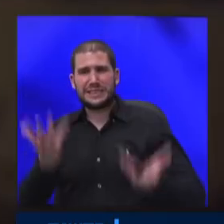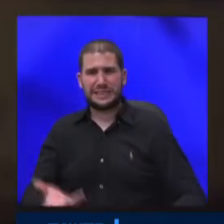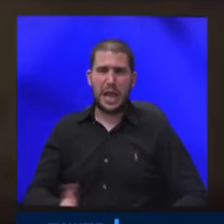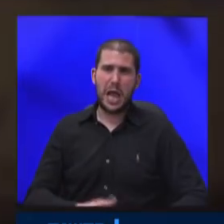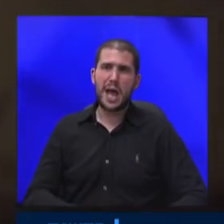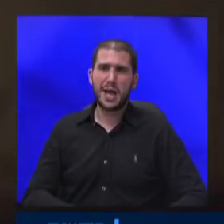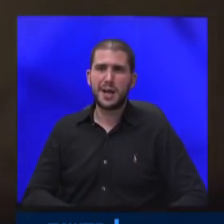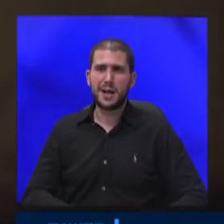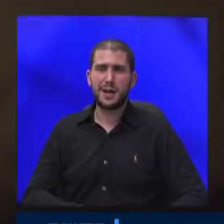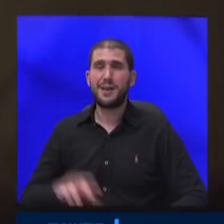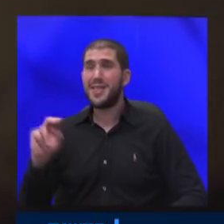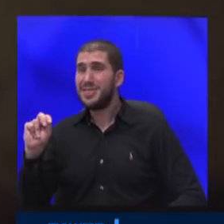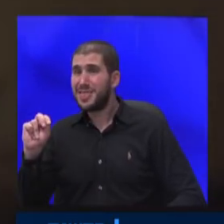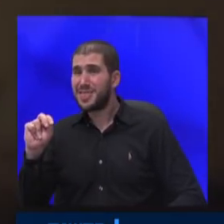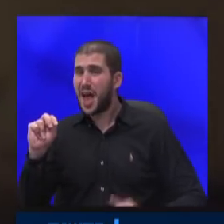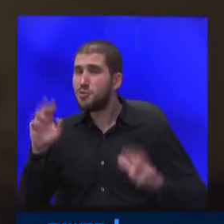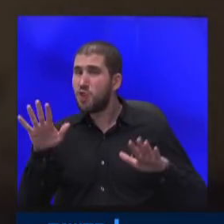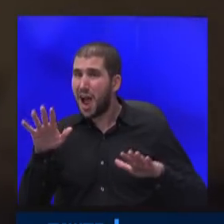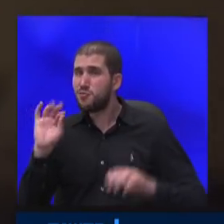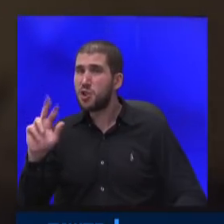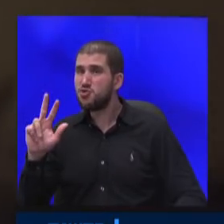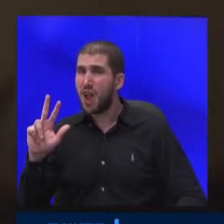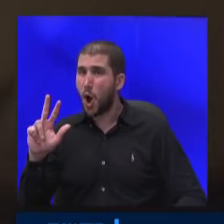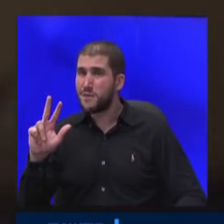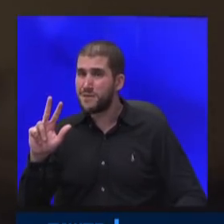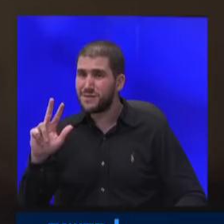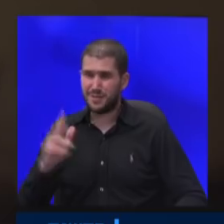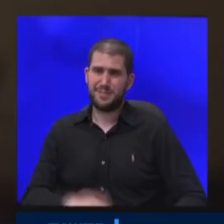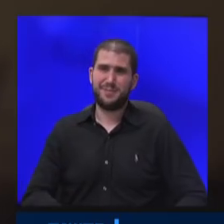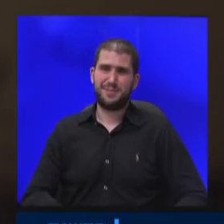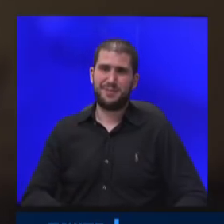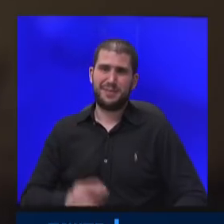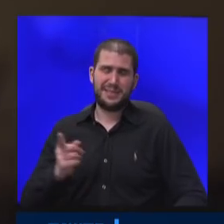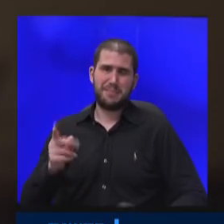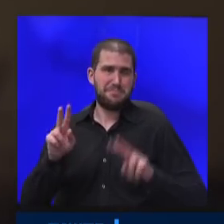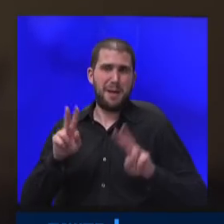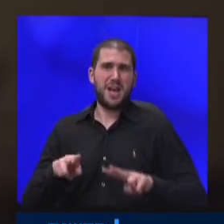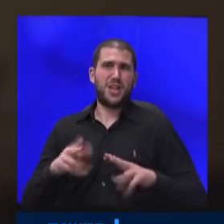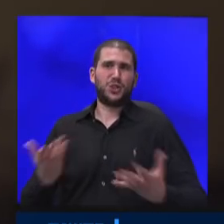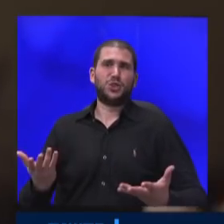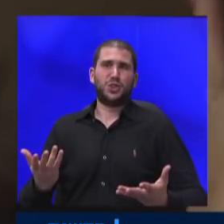האובססיות. נינה, בשחף של צ'כוב, זה כאילו פאקינג...